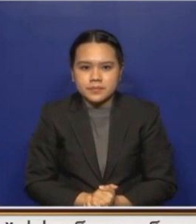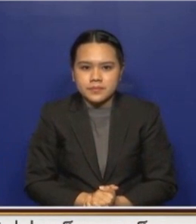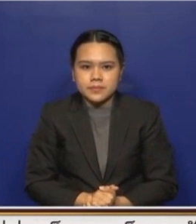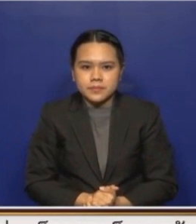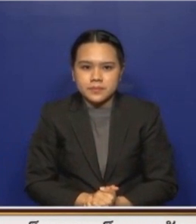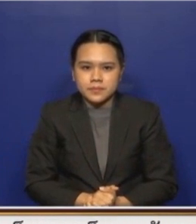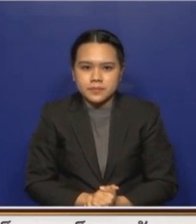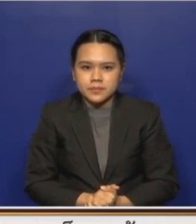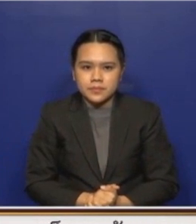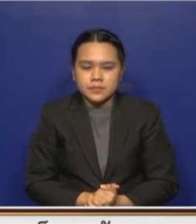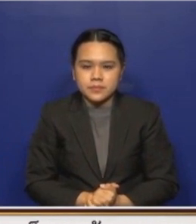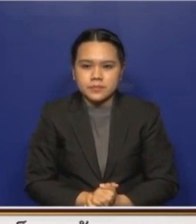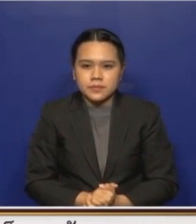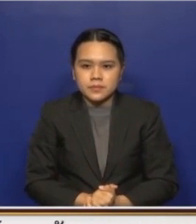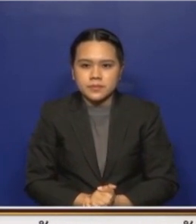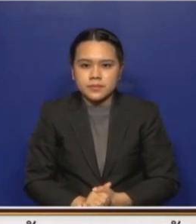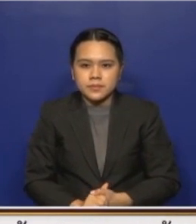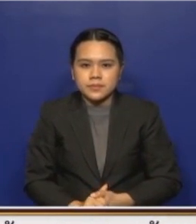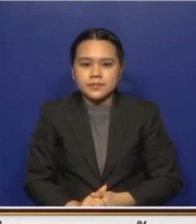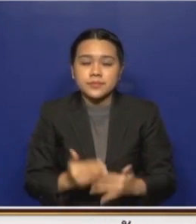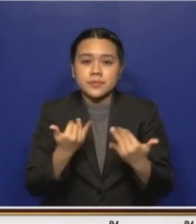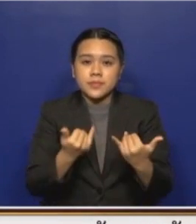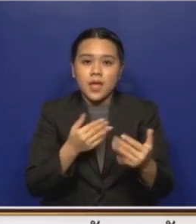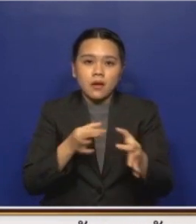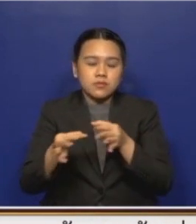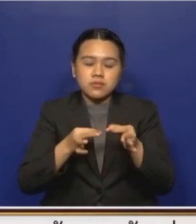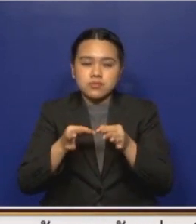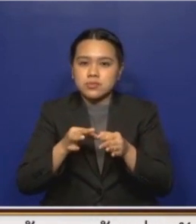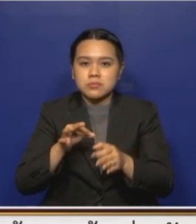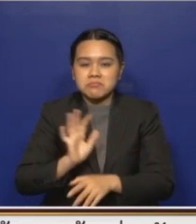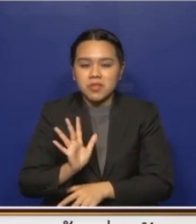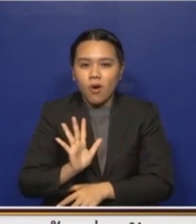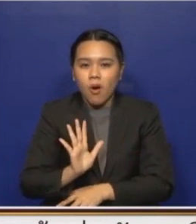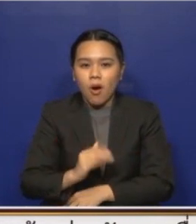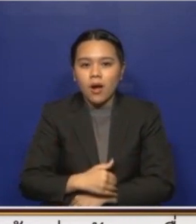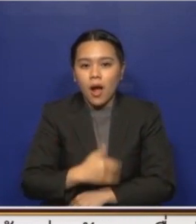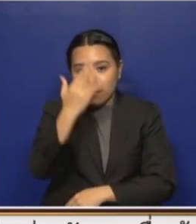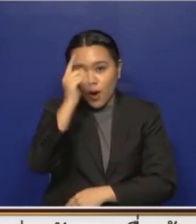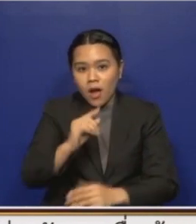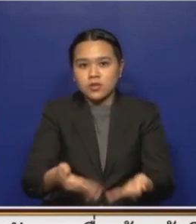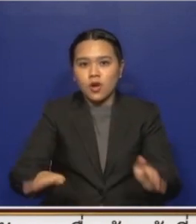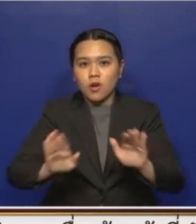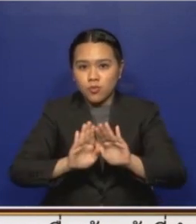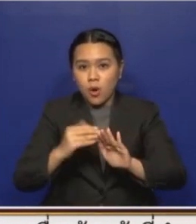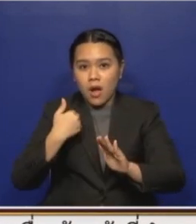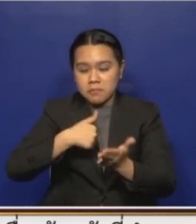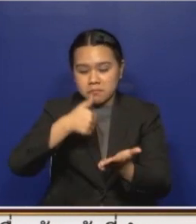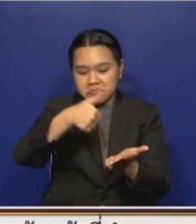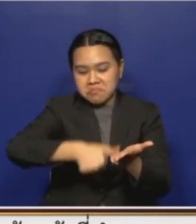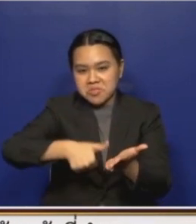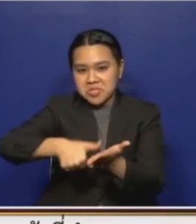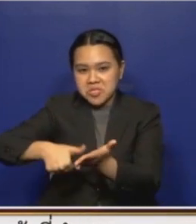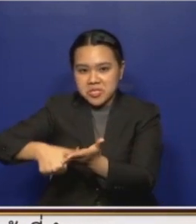ปีและหนี้ครัวเรือนจะมาหลอนข้ามปีใหม่ไอ้นี่หนังสือนี่ถ้าจำไม่ผิดออกวันที่1มกราค